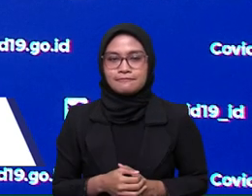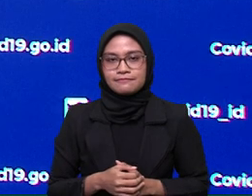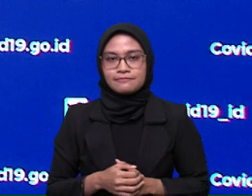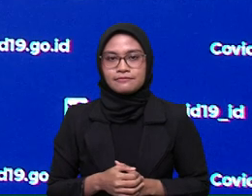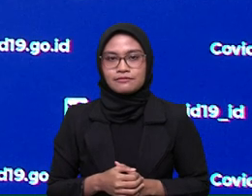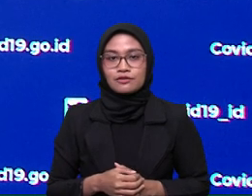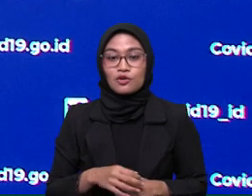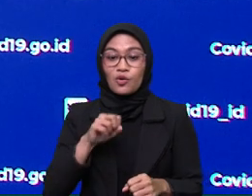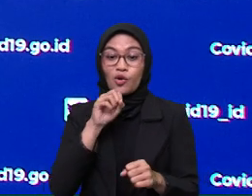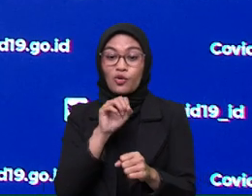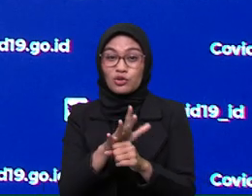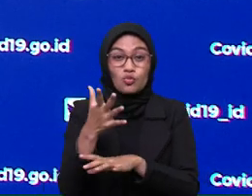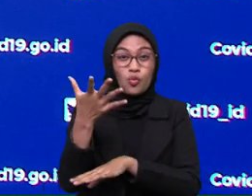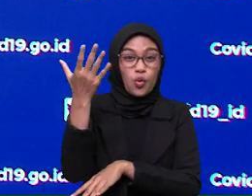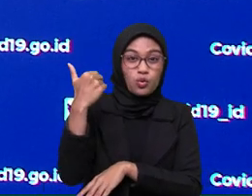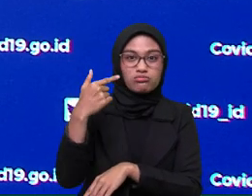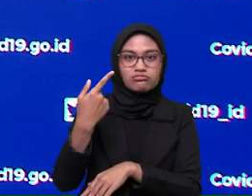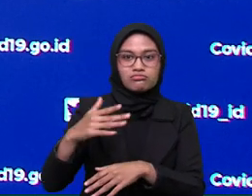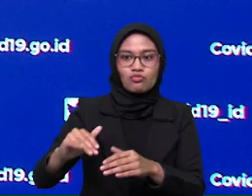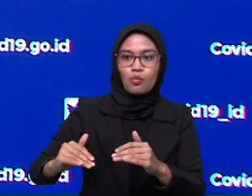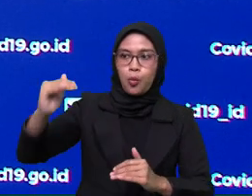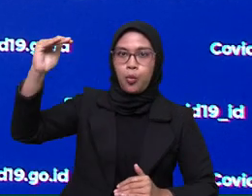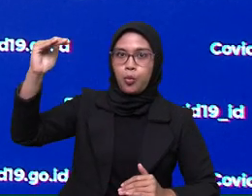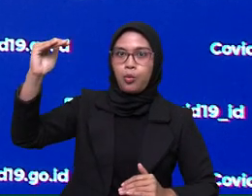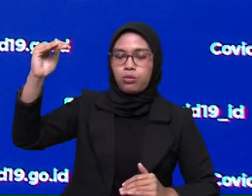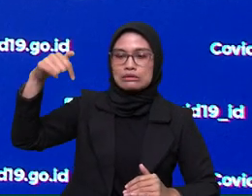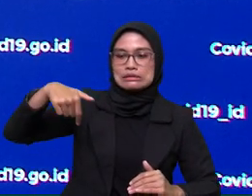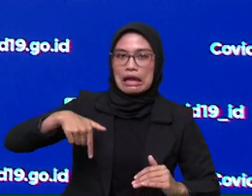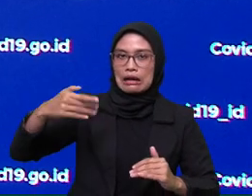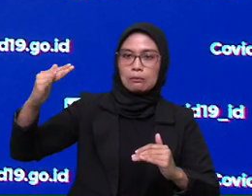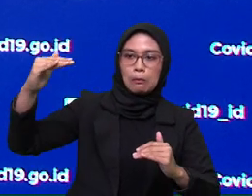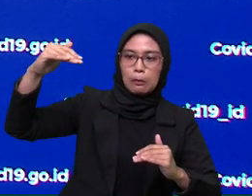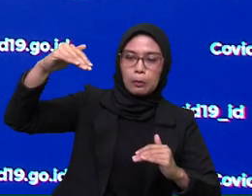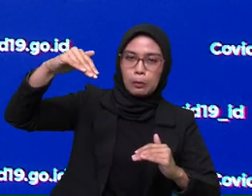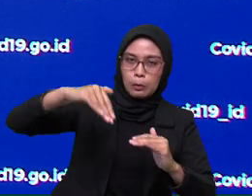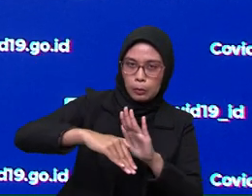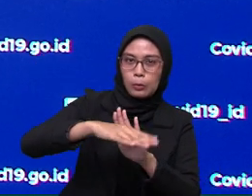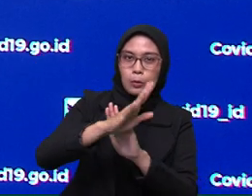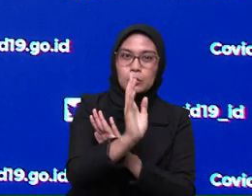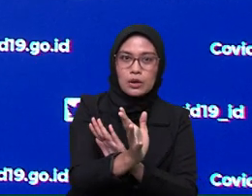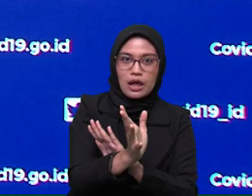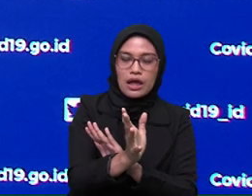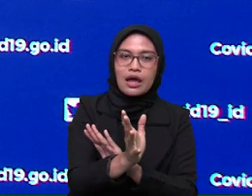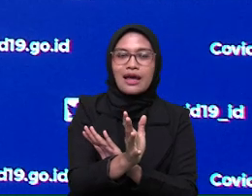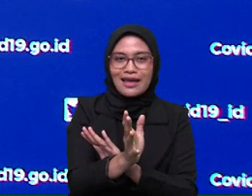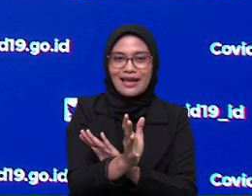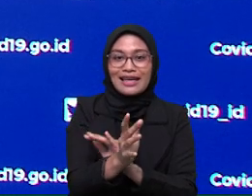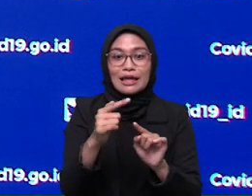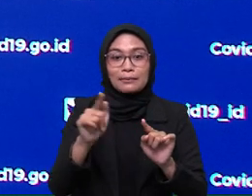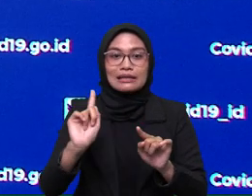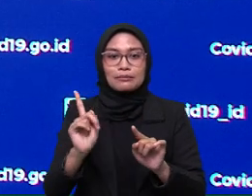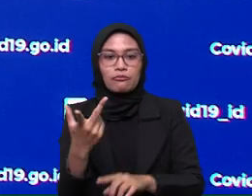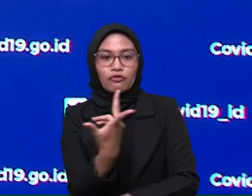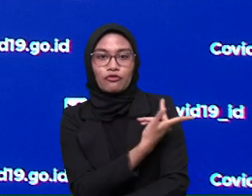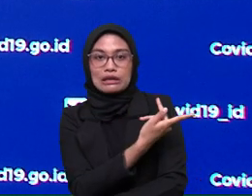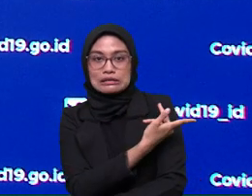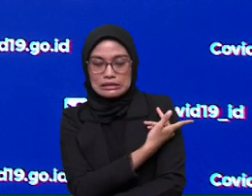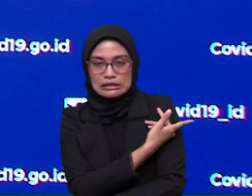19 yang tinggi atau gelombang baru pada beberapa periode lalu dapat terjadi akibat upaya kita bersama